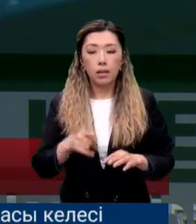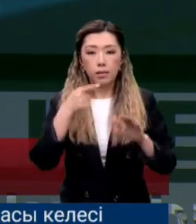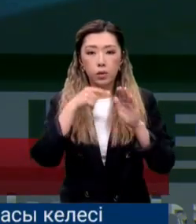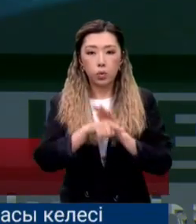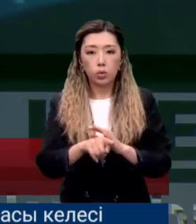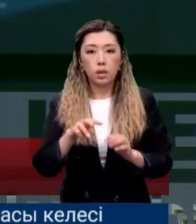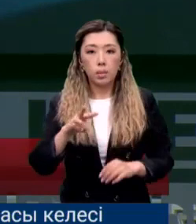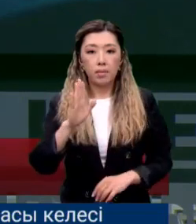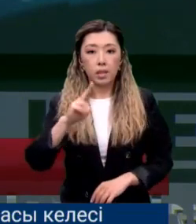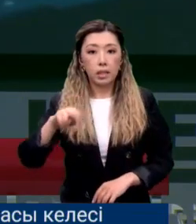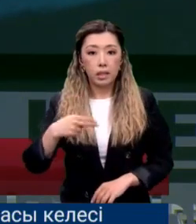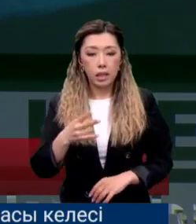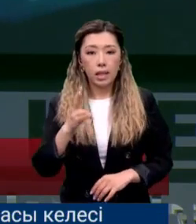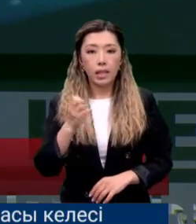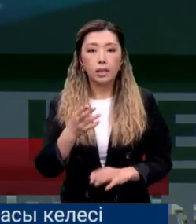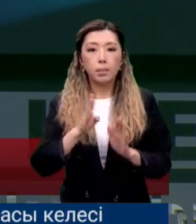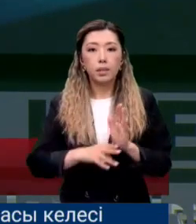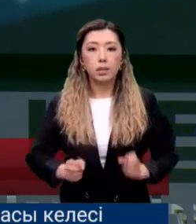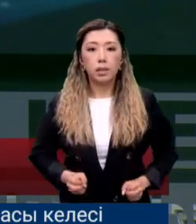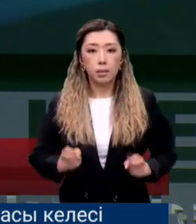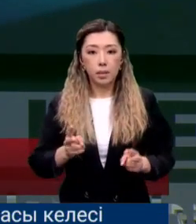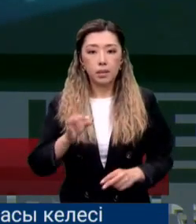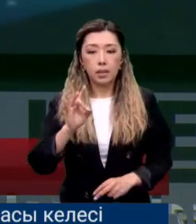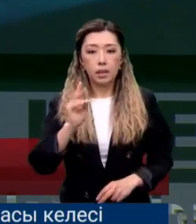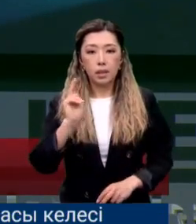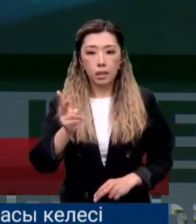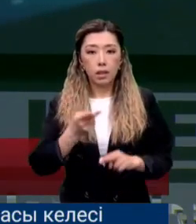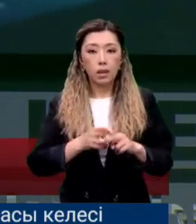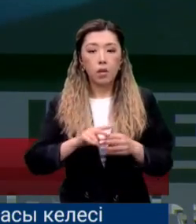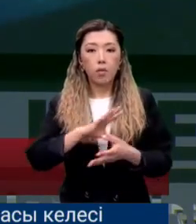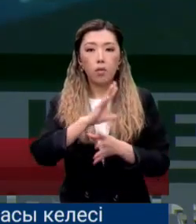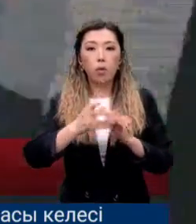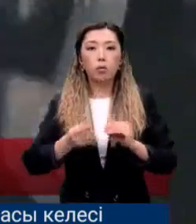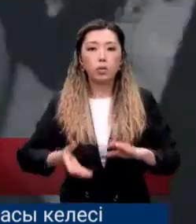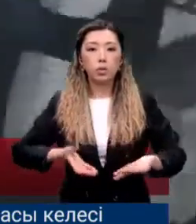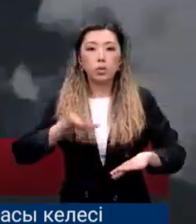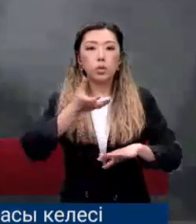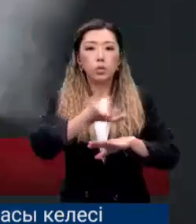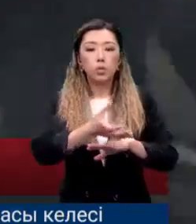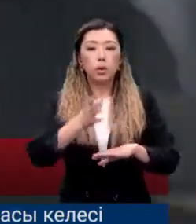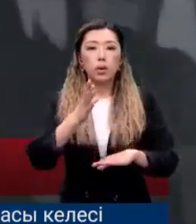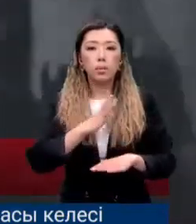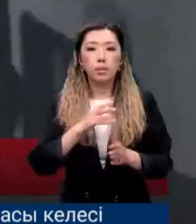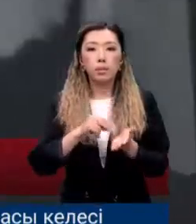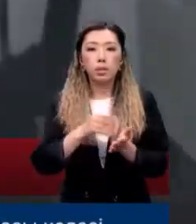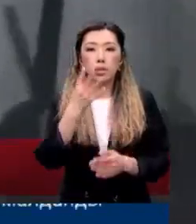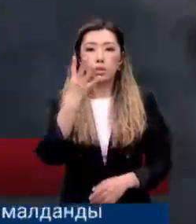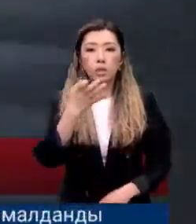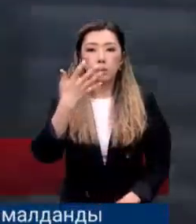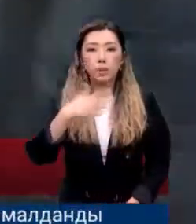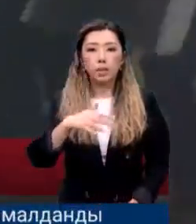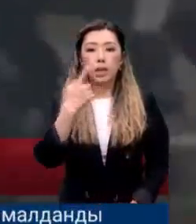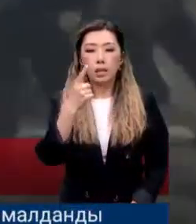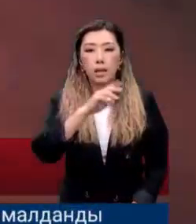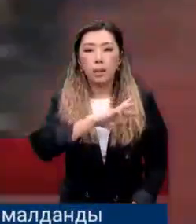внутренних дел и обороны, Комитета нацбезопасности и Республиканской гвардии. В общей сложности сумма выплат для этой категории составила 451